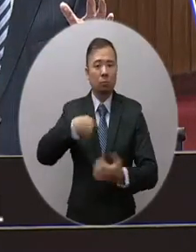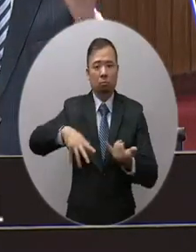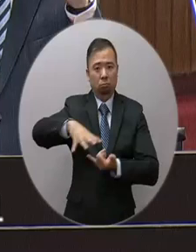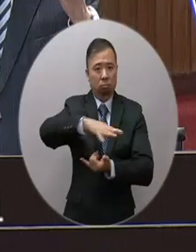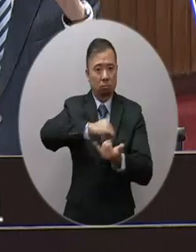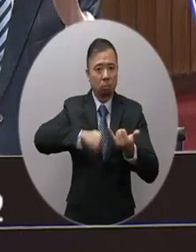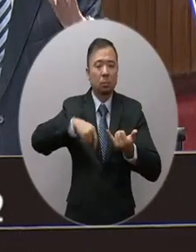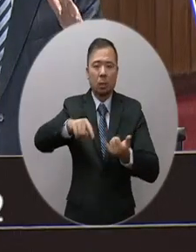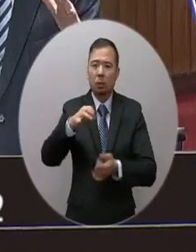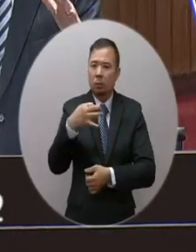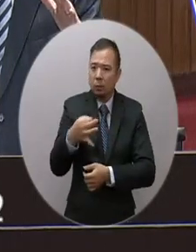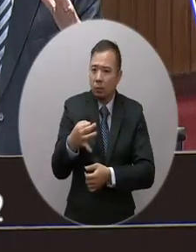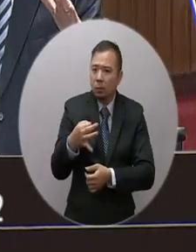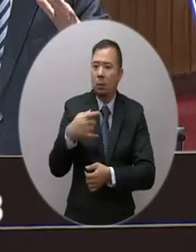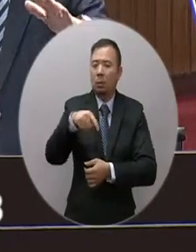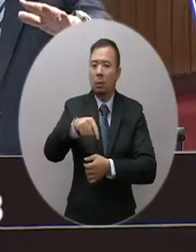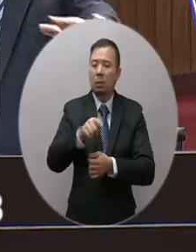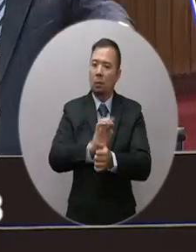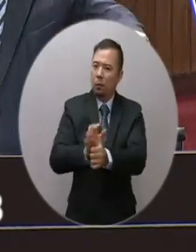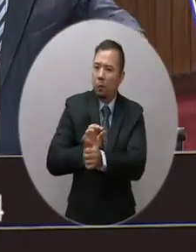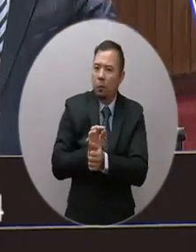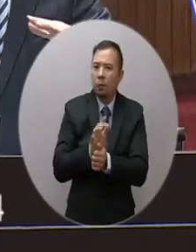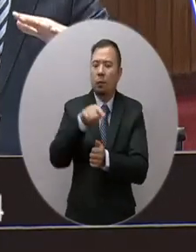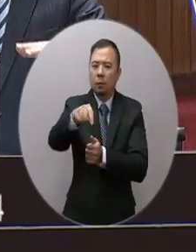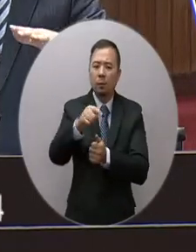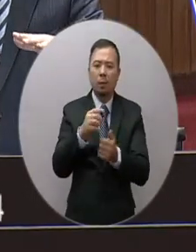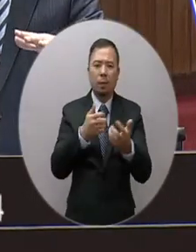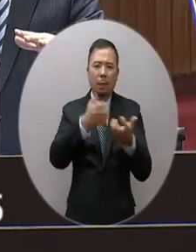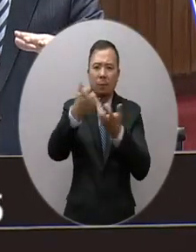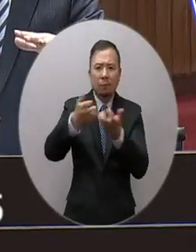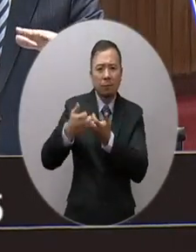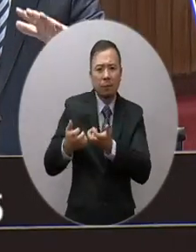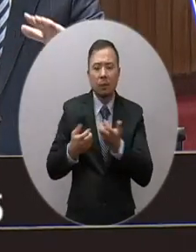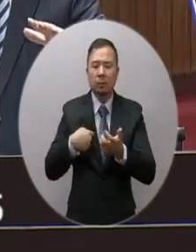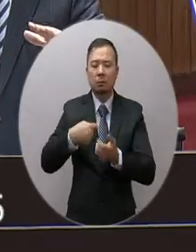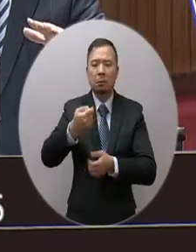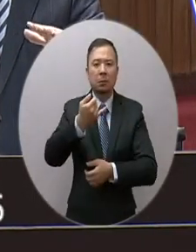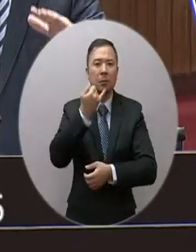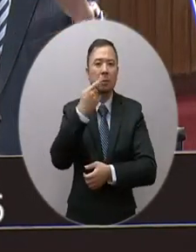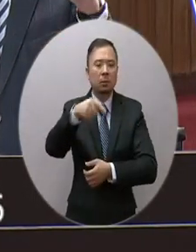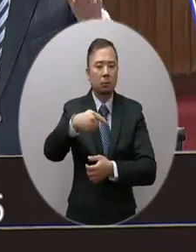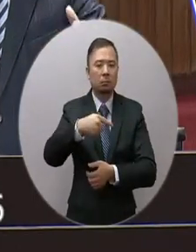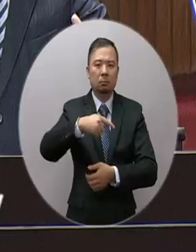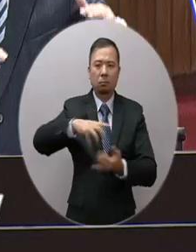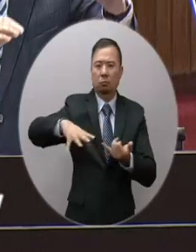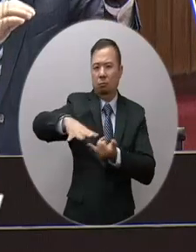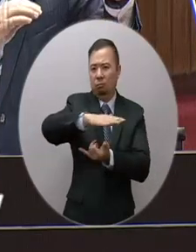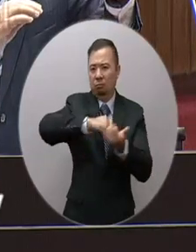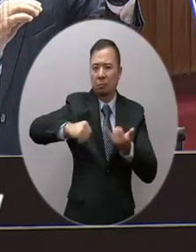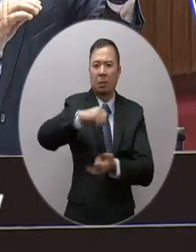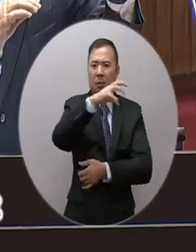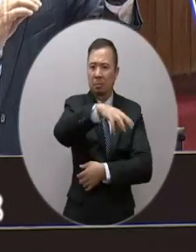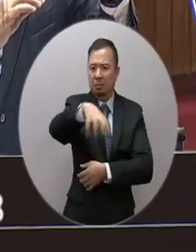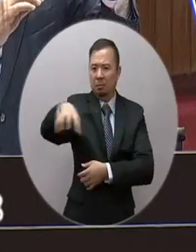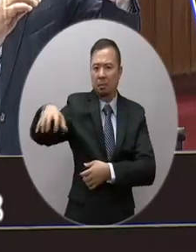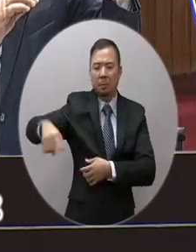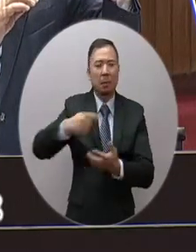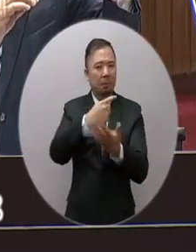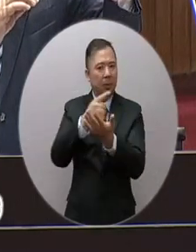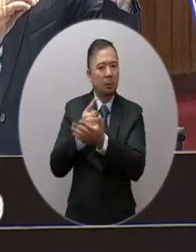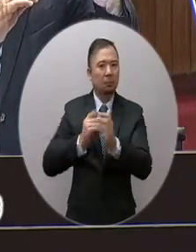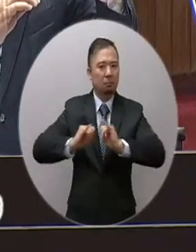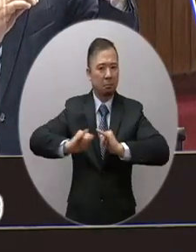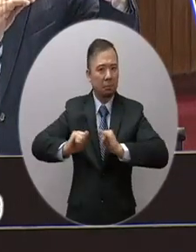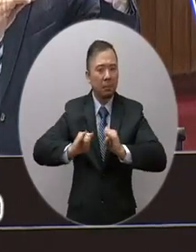的时候，能够把这个目光散遍布在我们台湾的每一个角落，尽可能的让那种区域